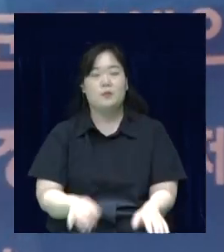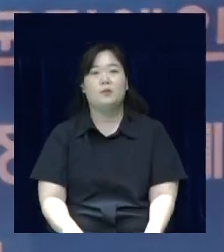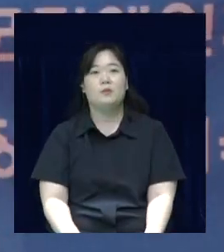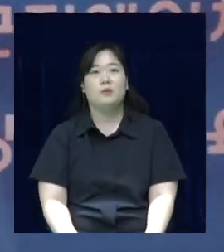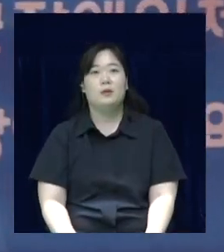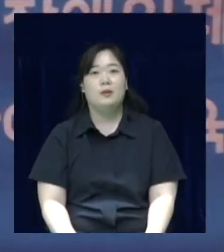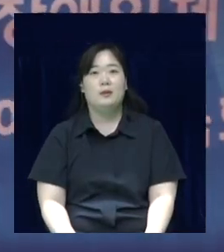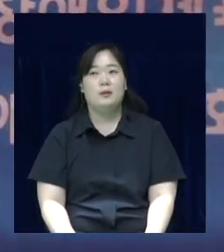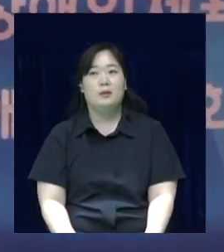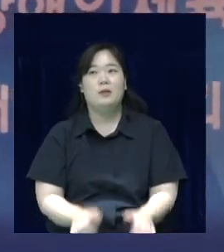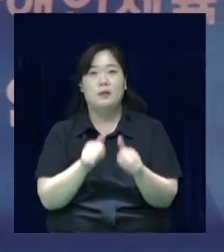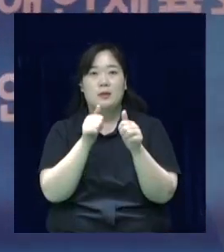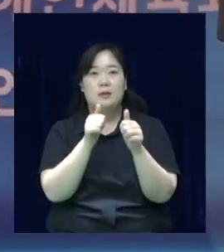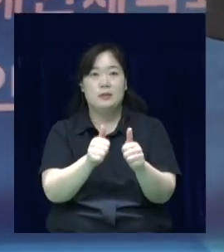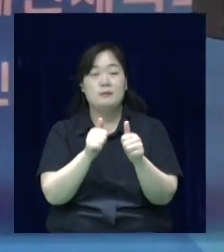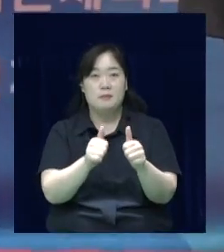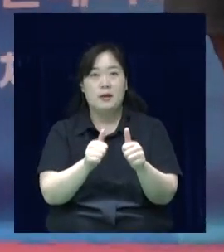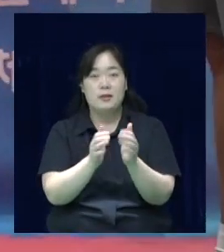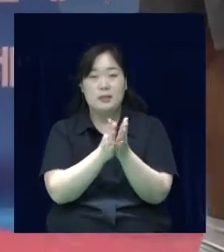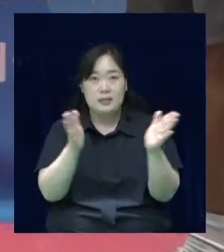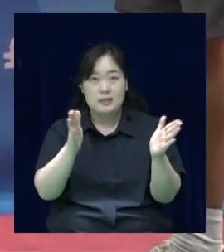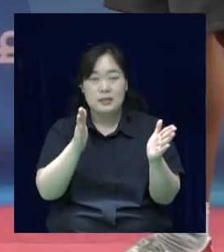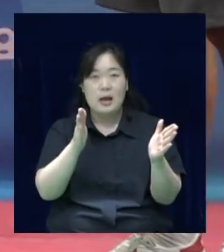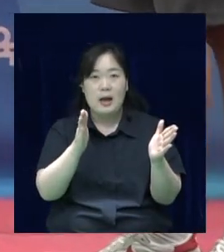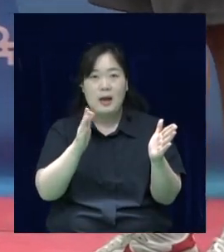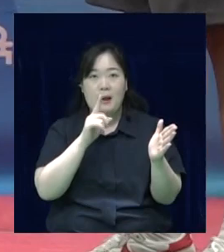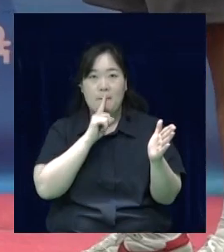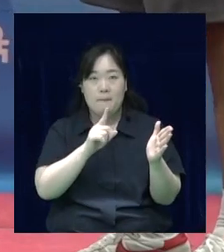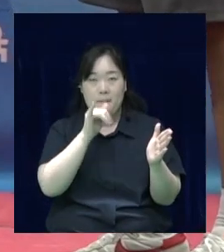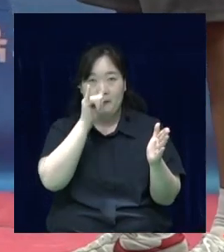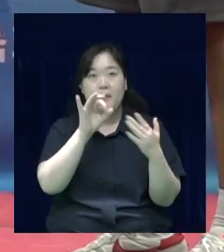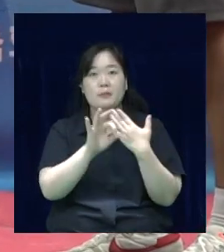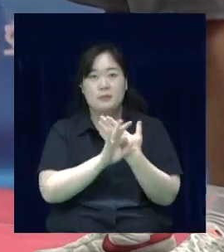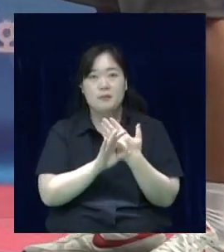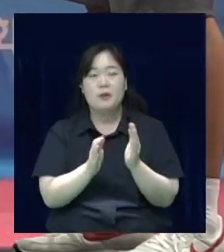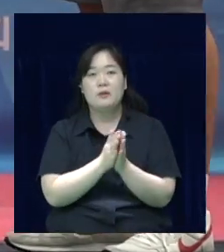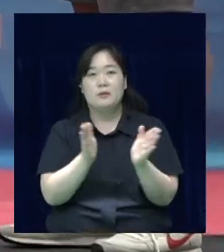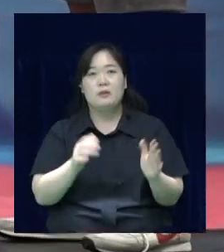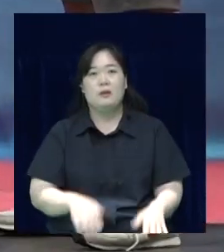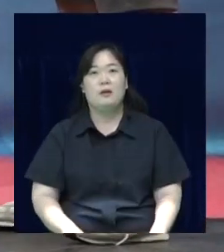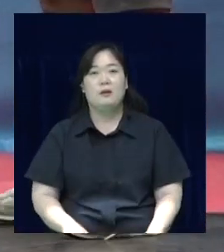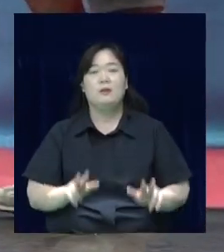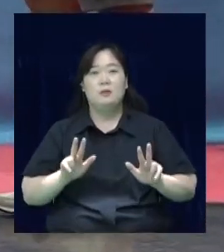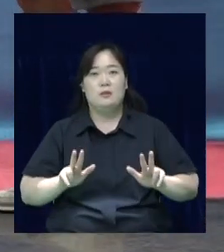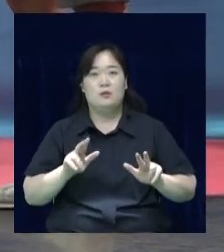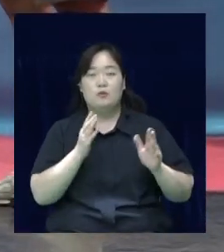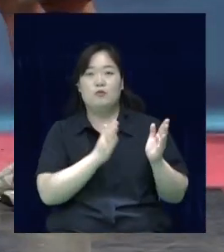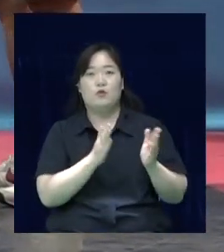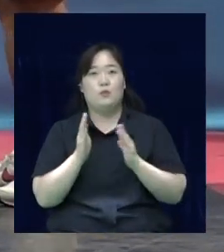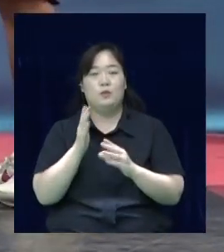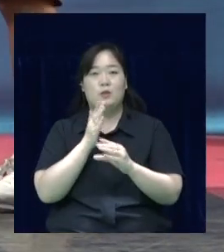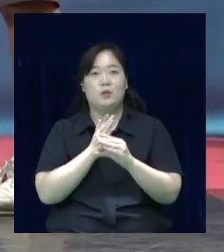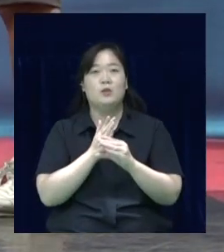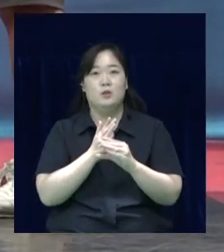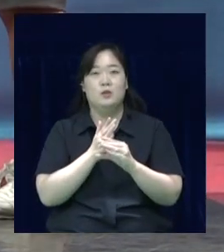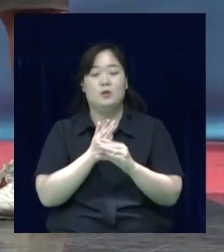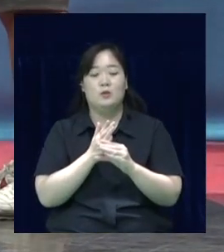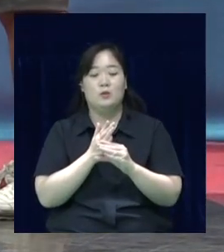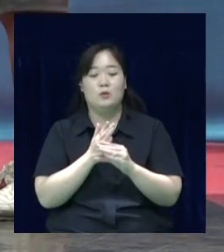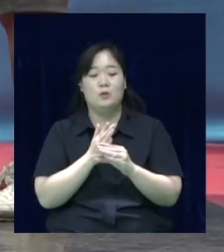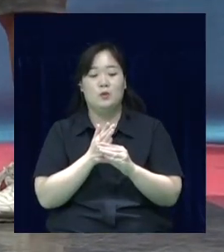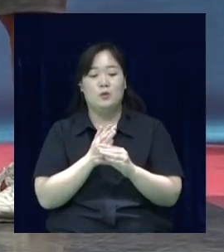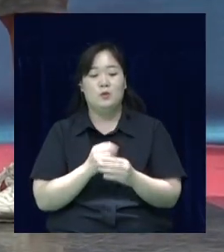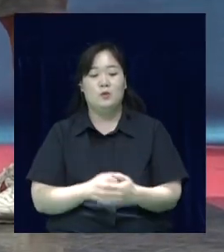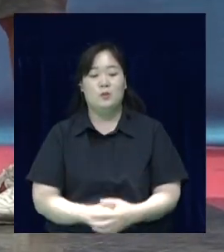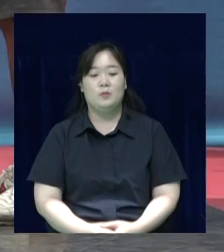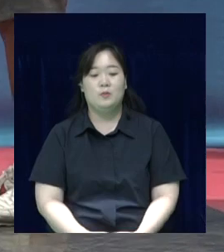네. 자, 심판이 시작 신호를 주면 경기가 시작하게 되는데 아직 선수가 준비가 아직 덜 된 관계로 팔을 그대로 고정시키고 있습니다.